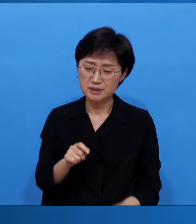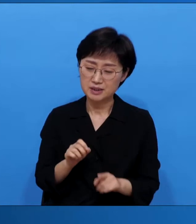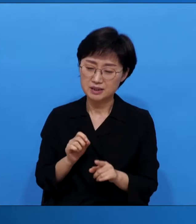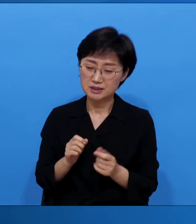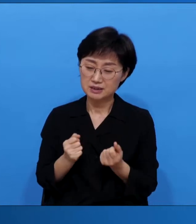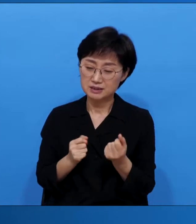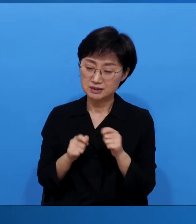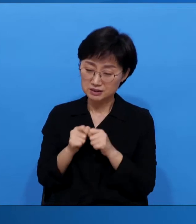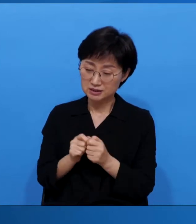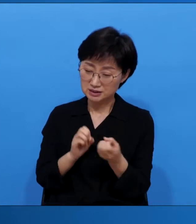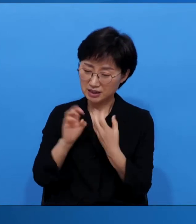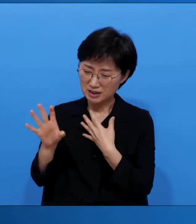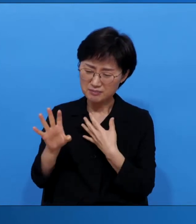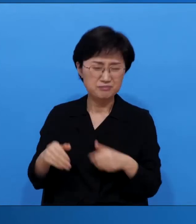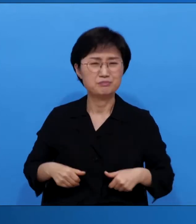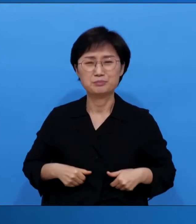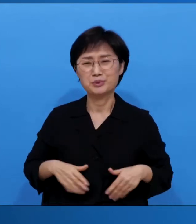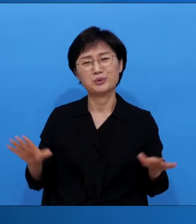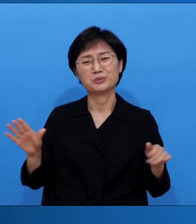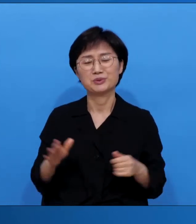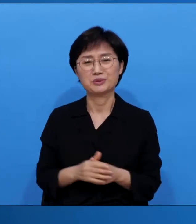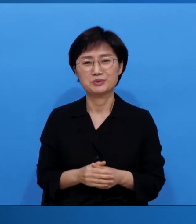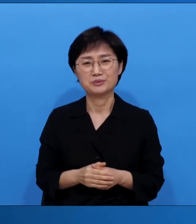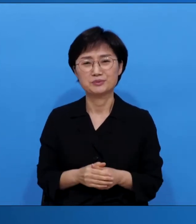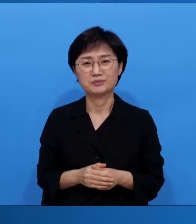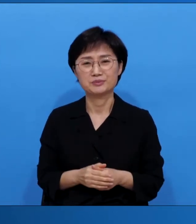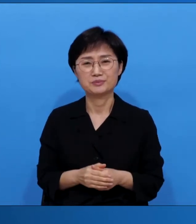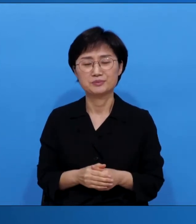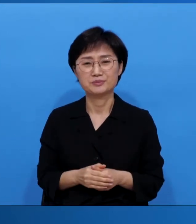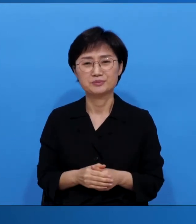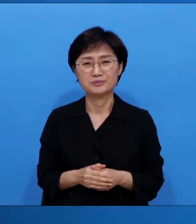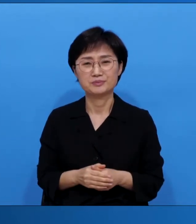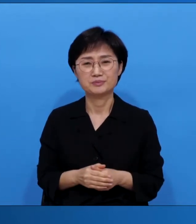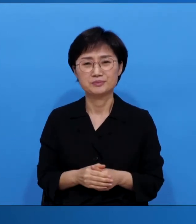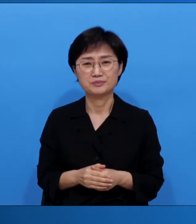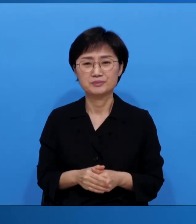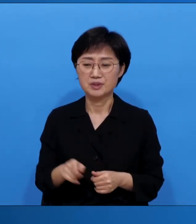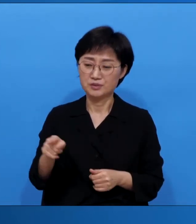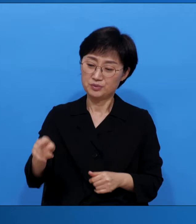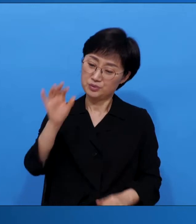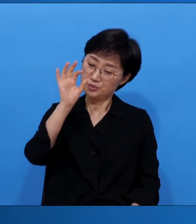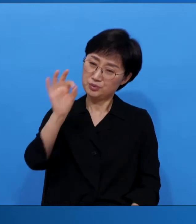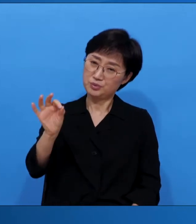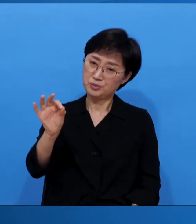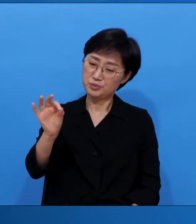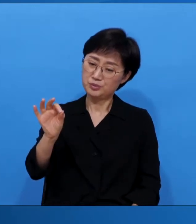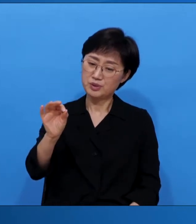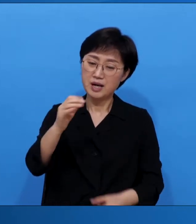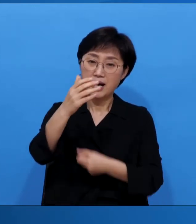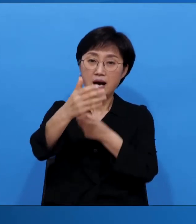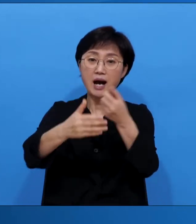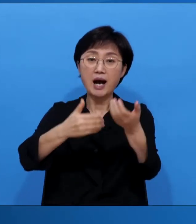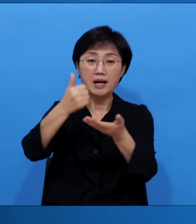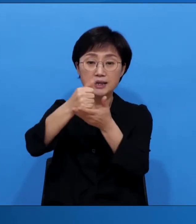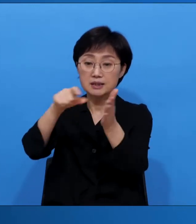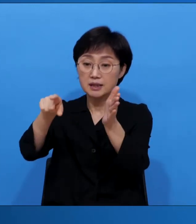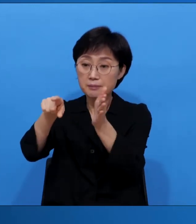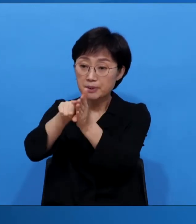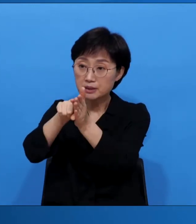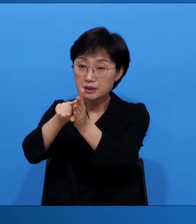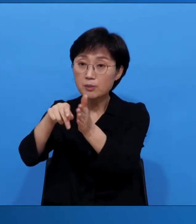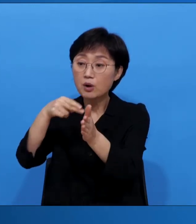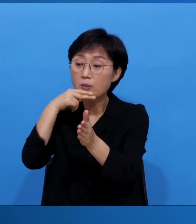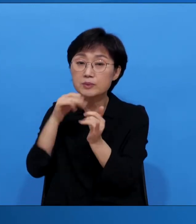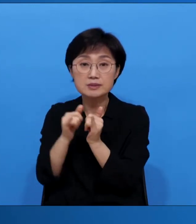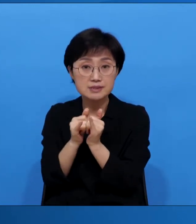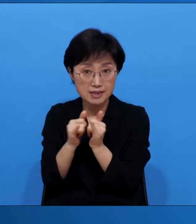But I didn't even respond to him. 하나님 안 믿는 사람들은요 성경 믿을 수 없어요. Because those